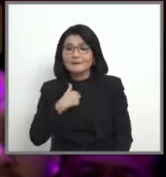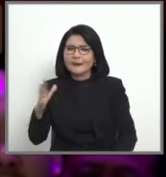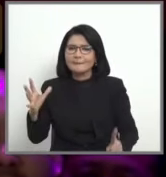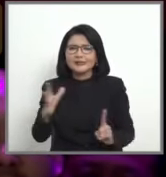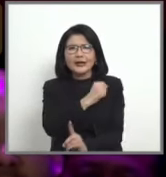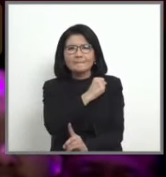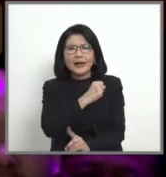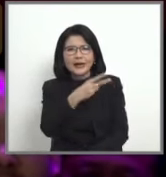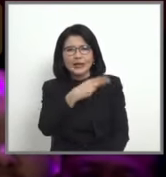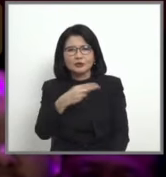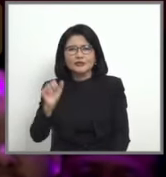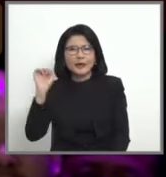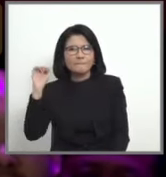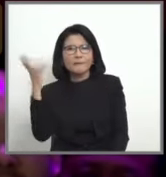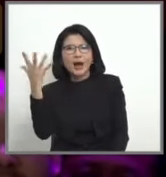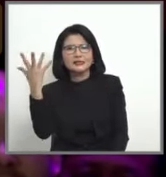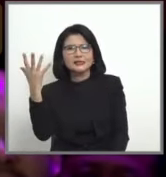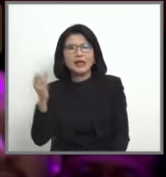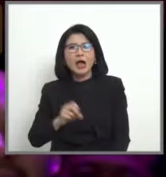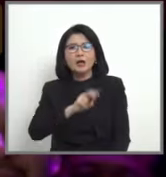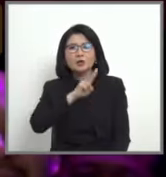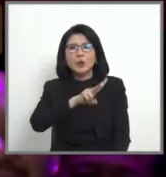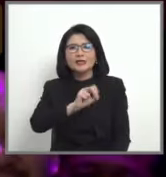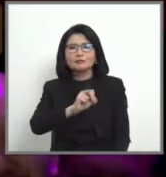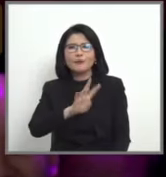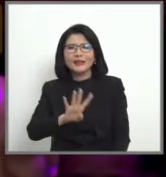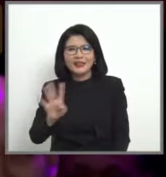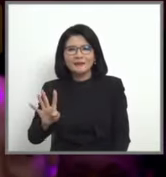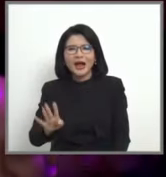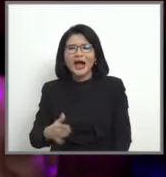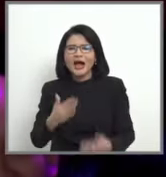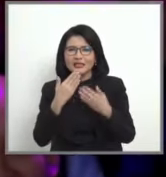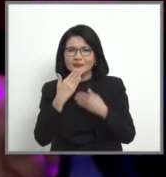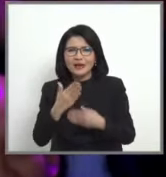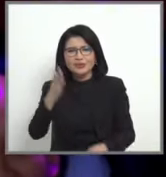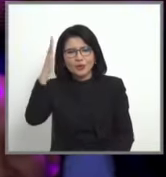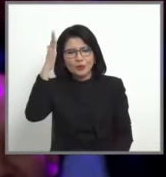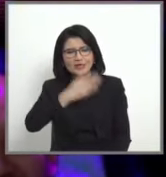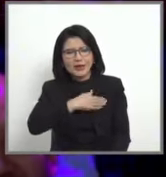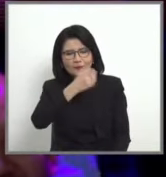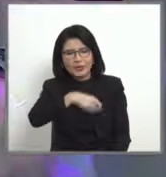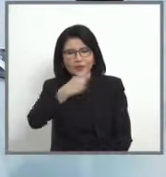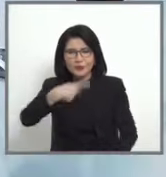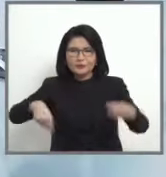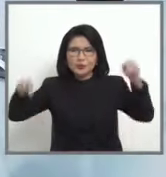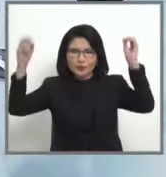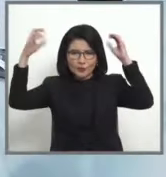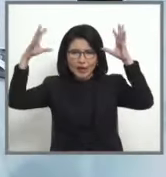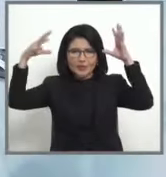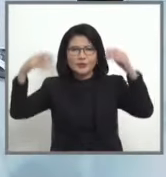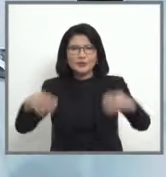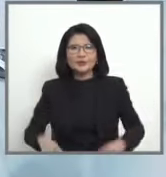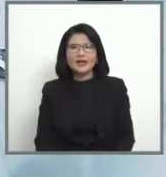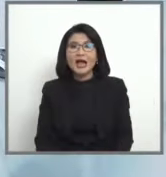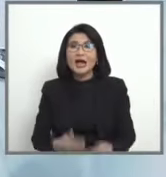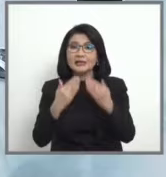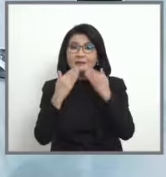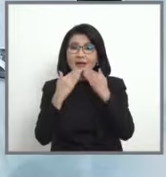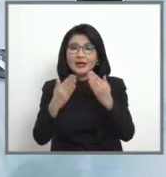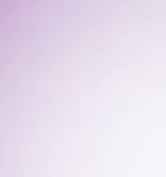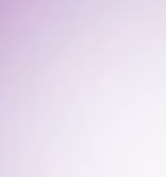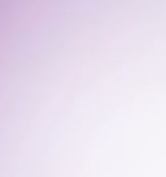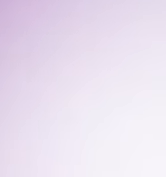Indonesia Mas 2045 Terima kasih wasalamaikum warahmatullahi wabarakatuh Terima kasih Pak